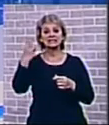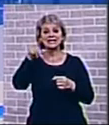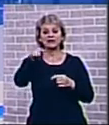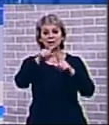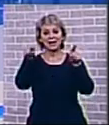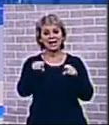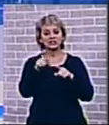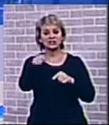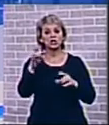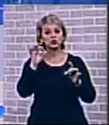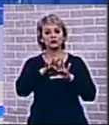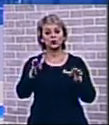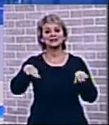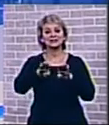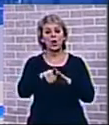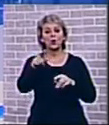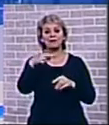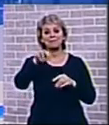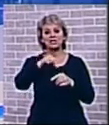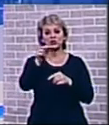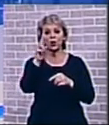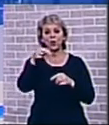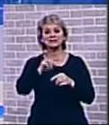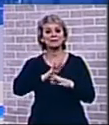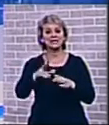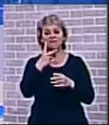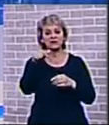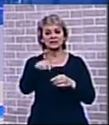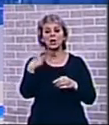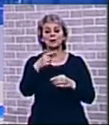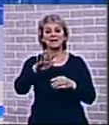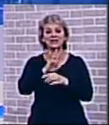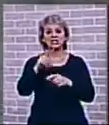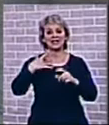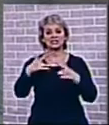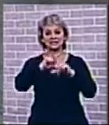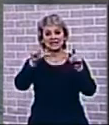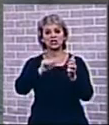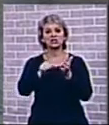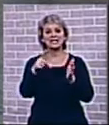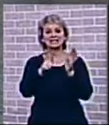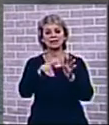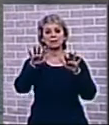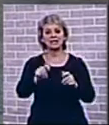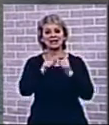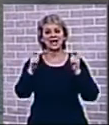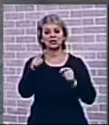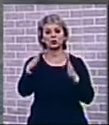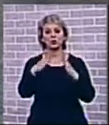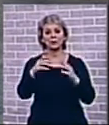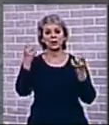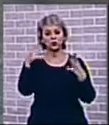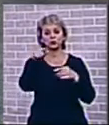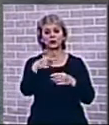Современная картинка и звук. Такого в Песчанокопском еще не видели. Первый кинотеатр на 67 мест открылся в Доме